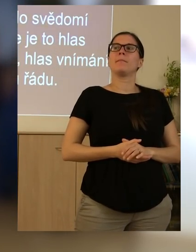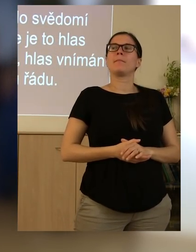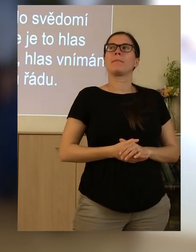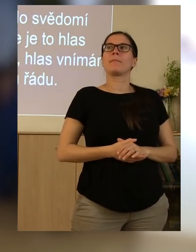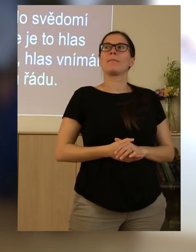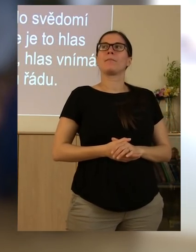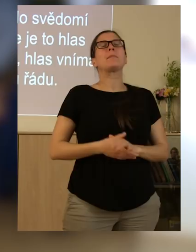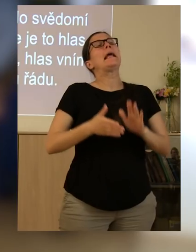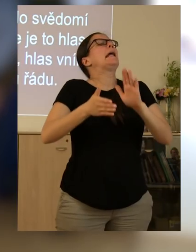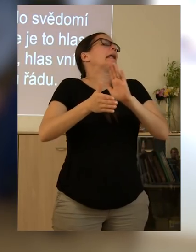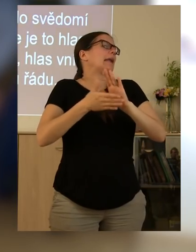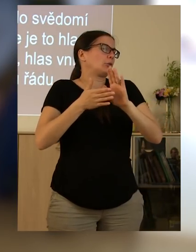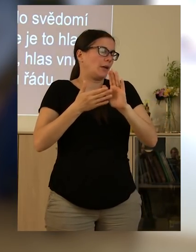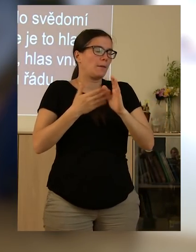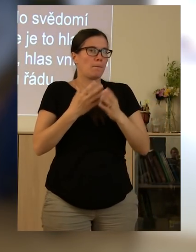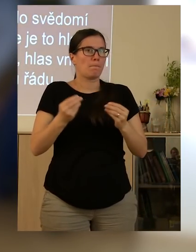Řeknu teď příklad.